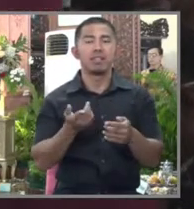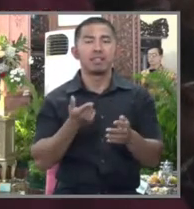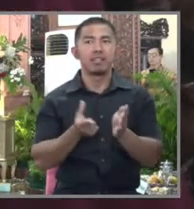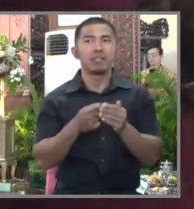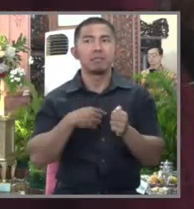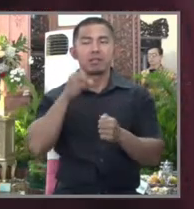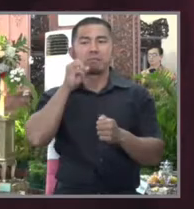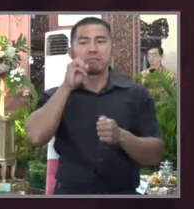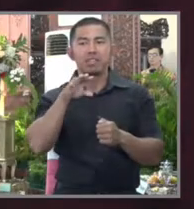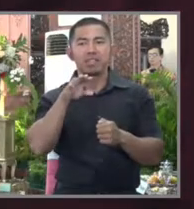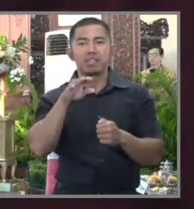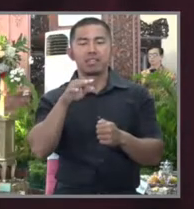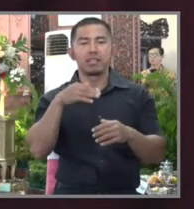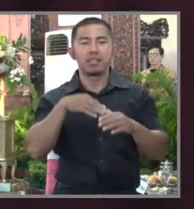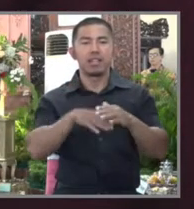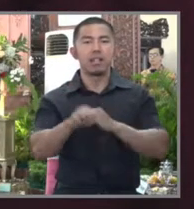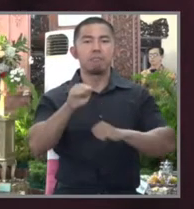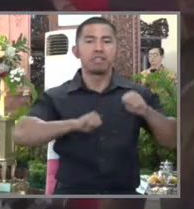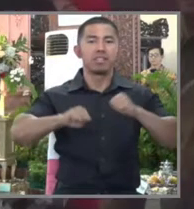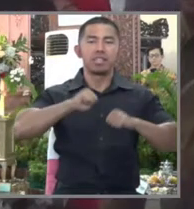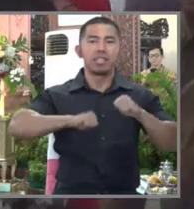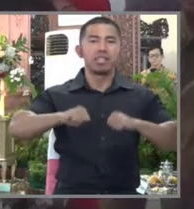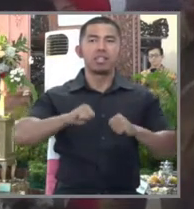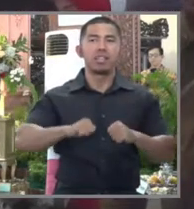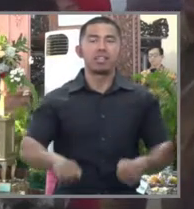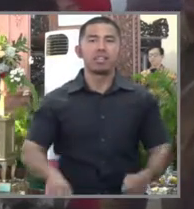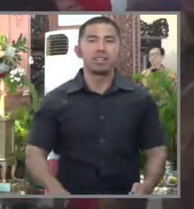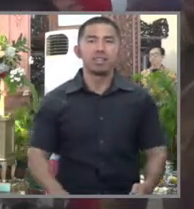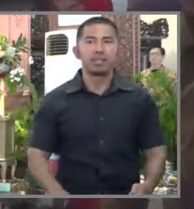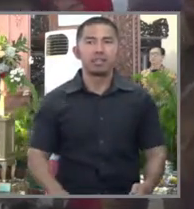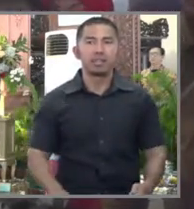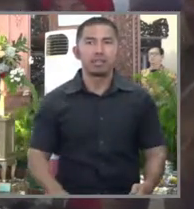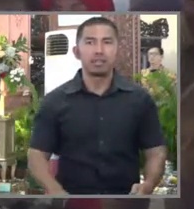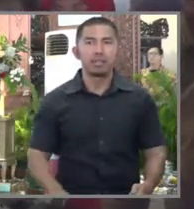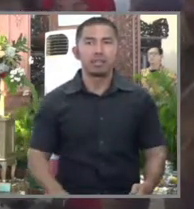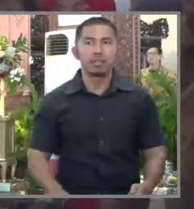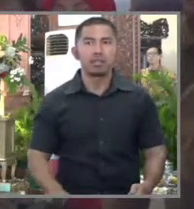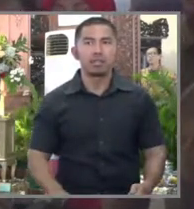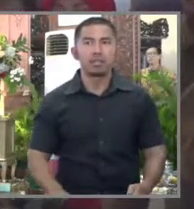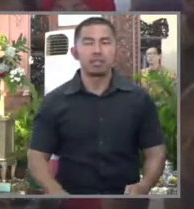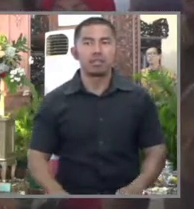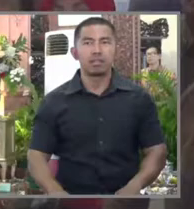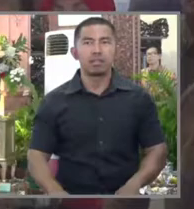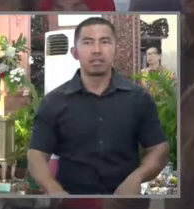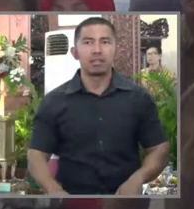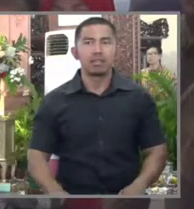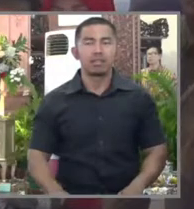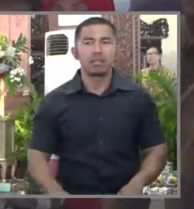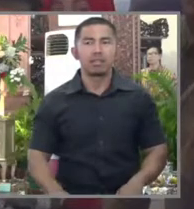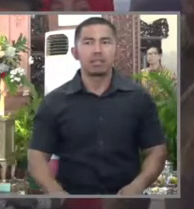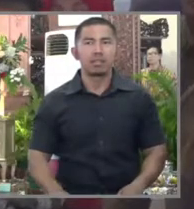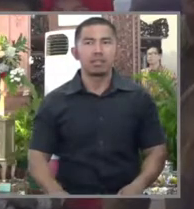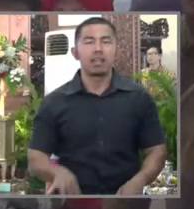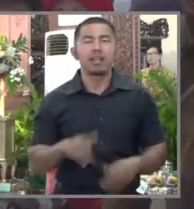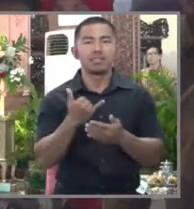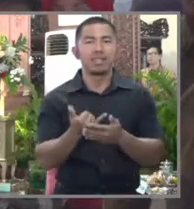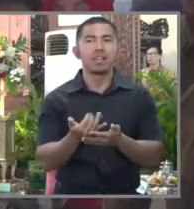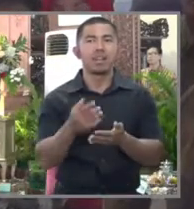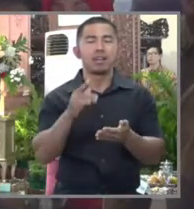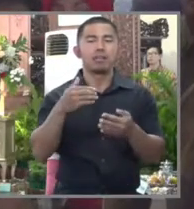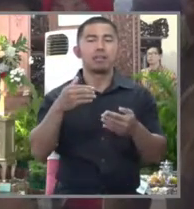ada dalam kegiatan pembelajaran. Nah, sekarang kamu berbesar hati, sampaikan dulu pesan temenmu dulu, baru siap. Pesanmu.